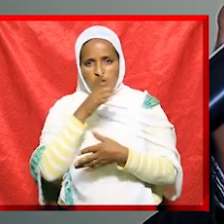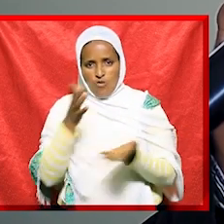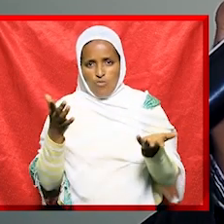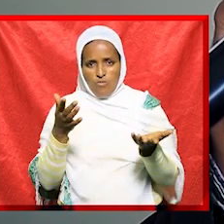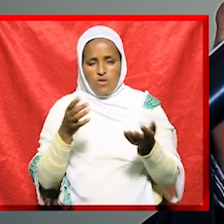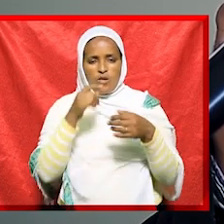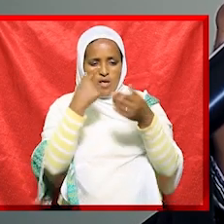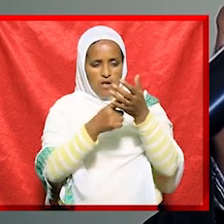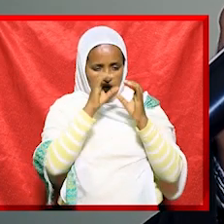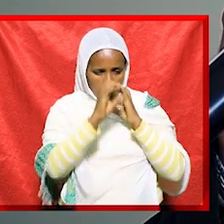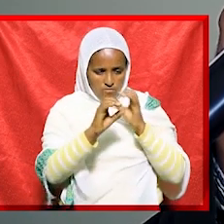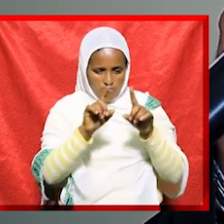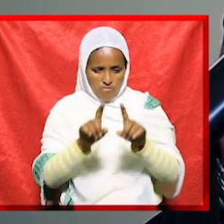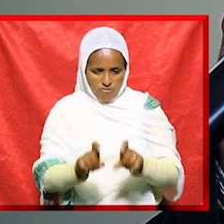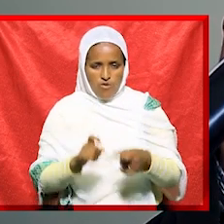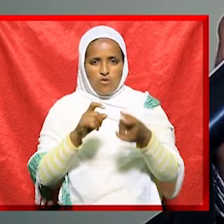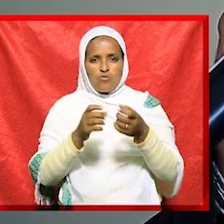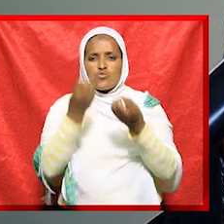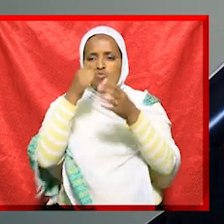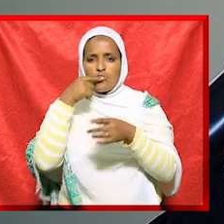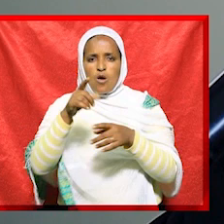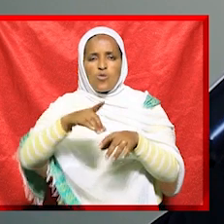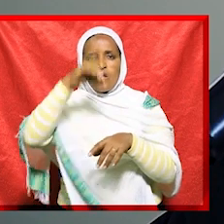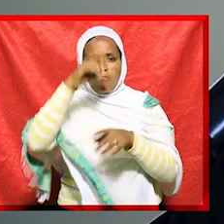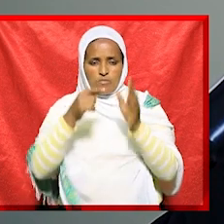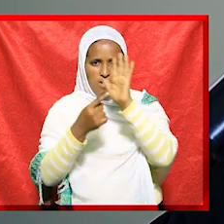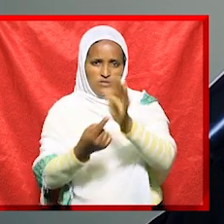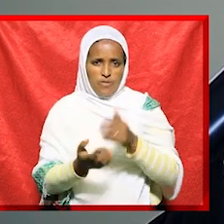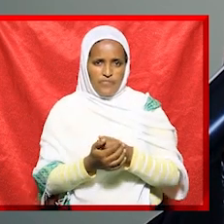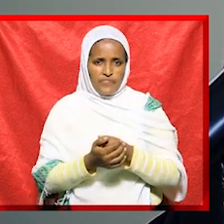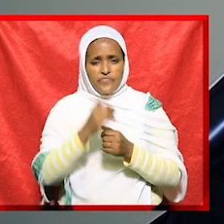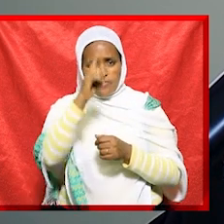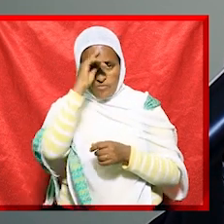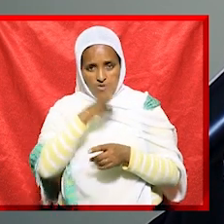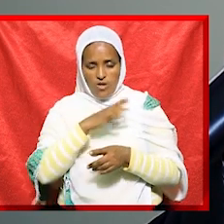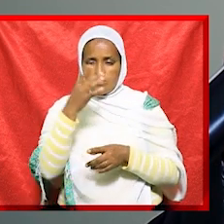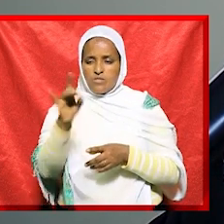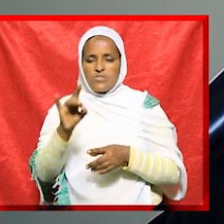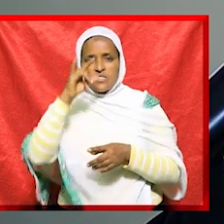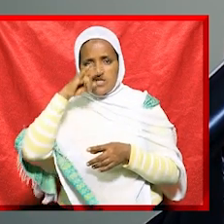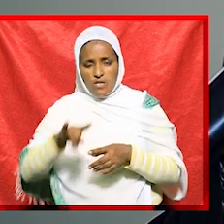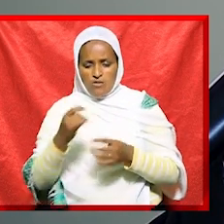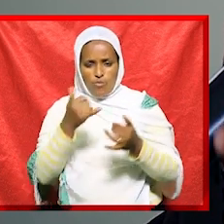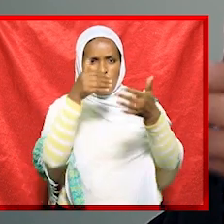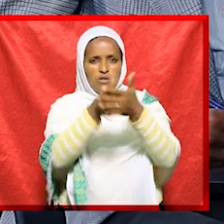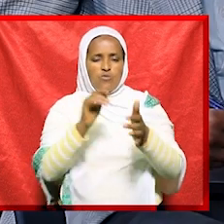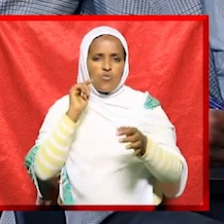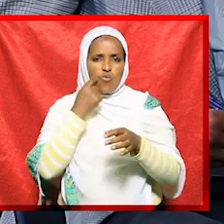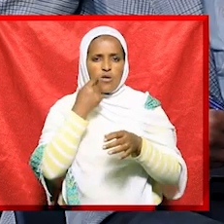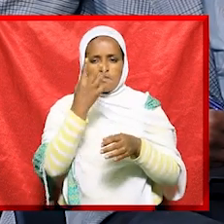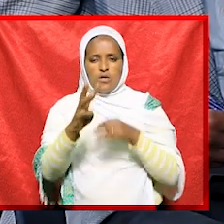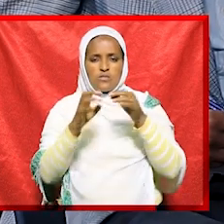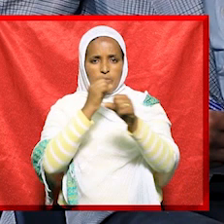በሁለቱ ኬዝ ነው ሬሾውም የተሰራው። ብዙዎቹ ቢናገሩ ምን ያክል ከፍ እንደሚል ያሳያል። አንድ ሰው አሁንም 18 ህፃናትና አሁን በቅርብ እንኳን